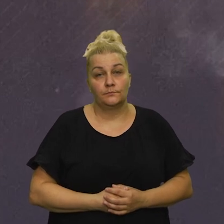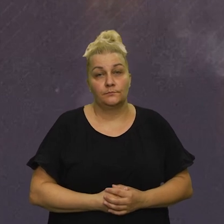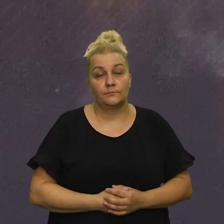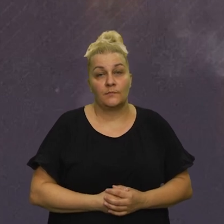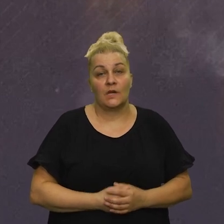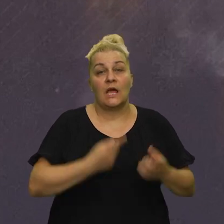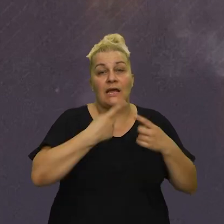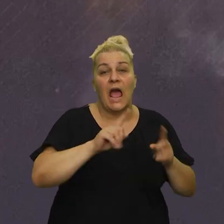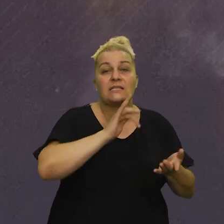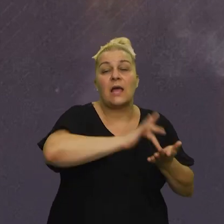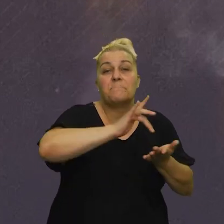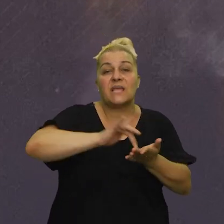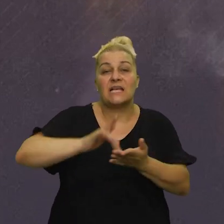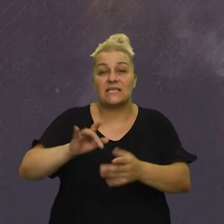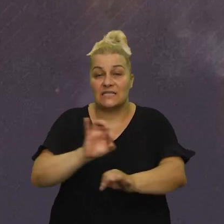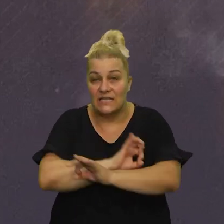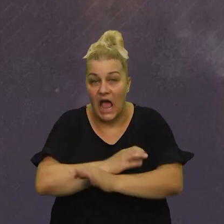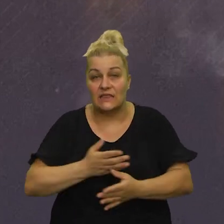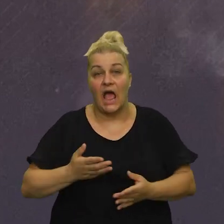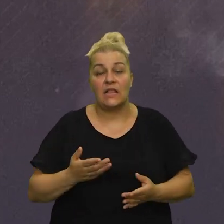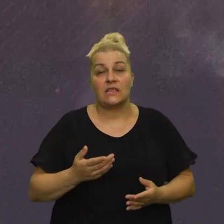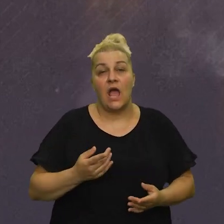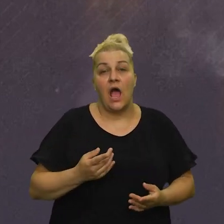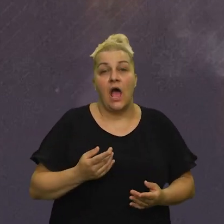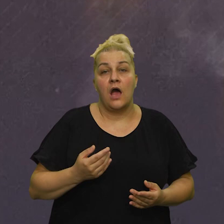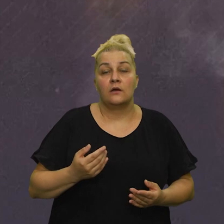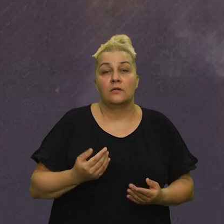ova mjesta stradanja, komemoracije,